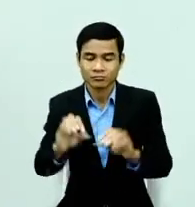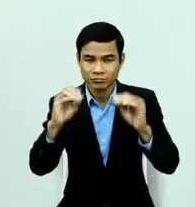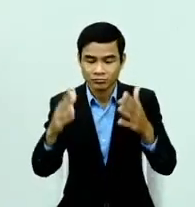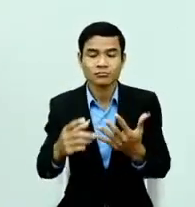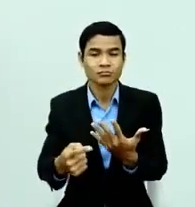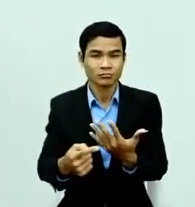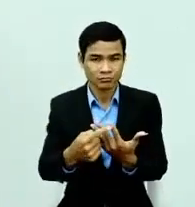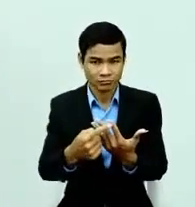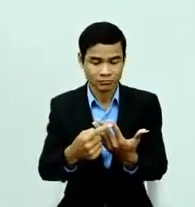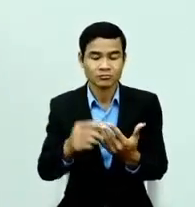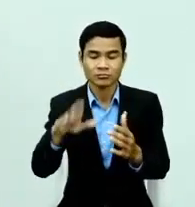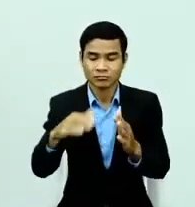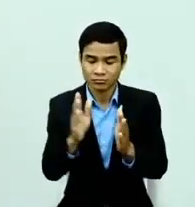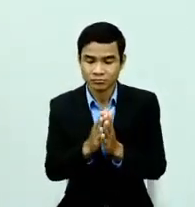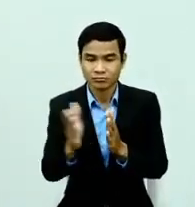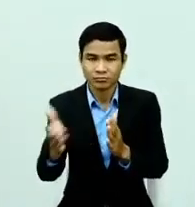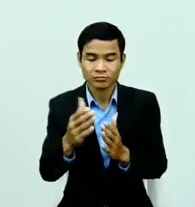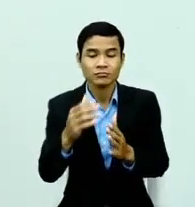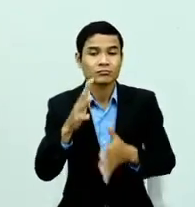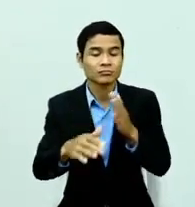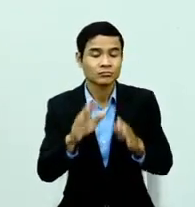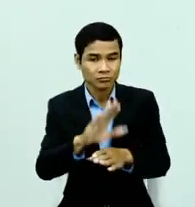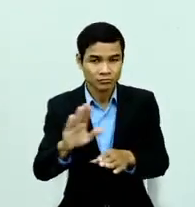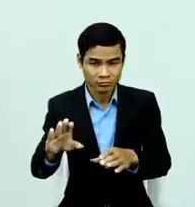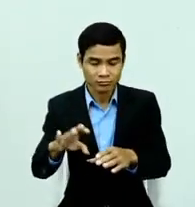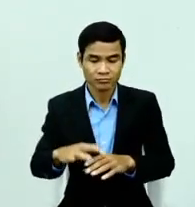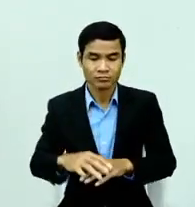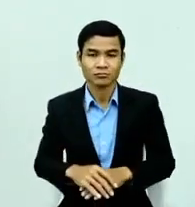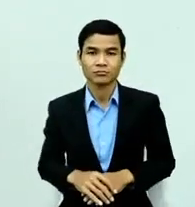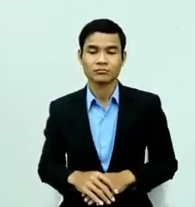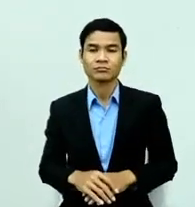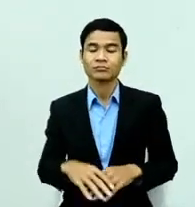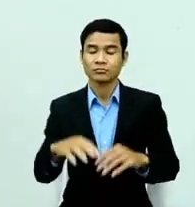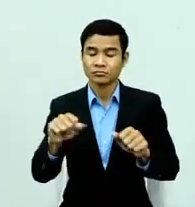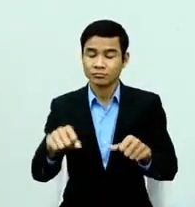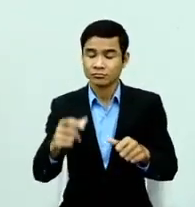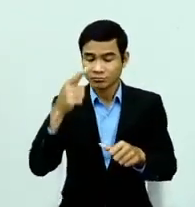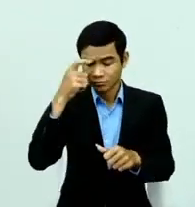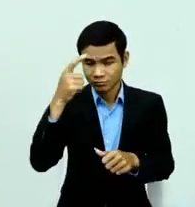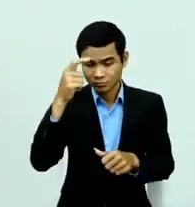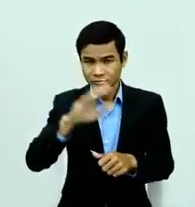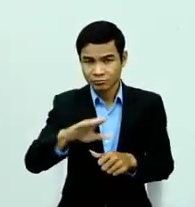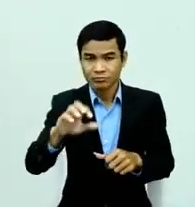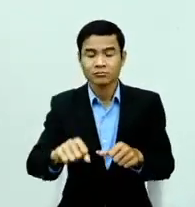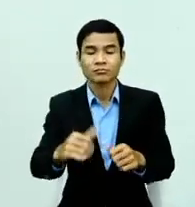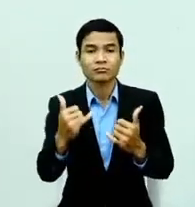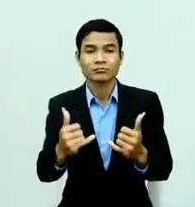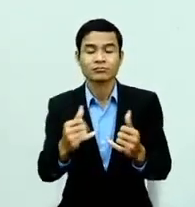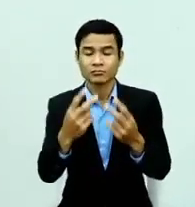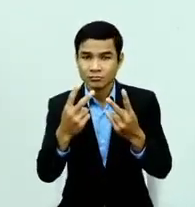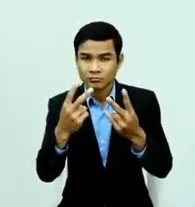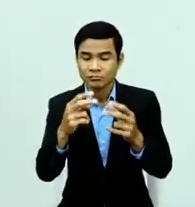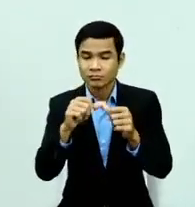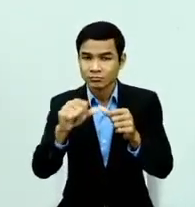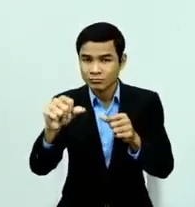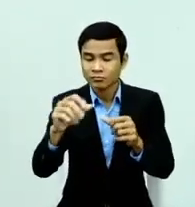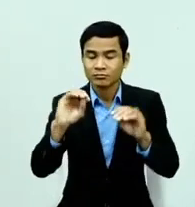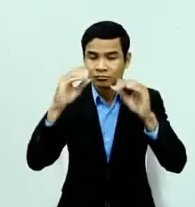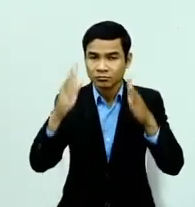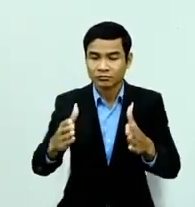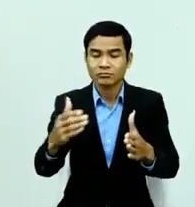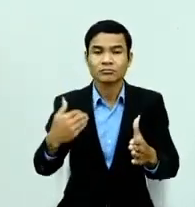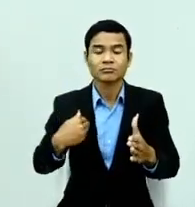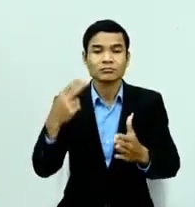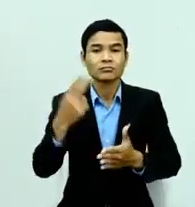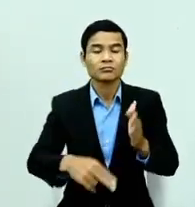ở con mình lời được luôn ấy chá chát chát nè ngay lời con chăm tu ti mình to mới ta nè cứu nâng